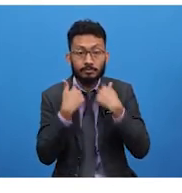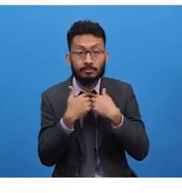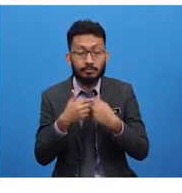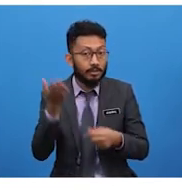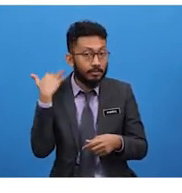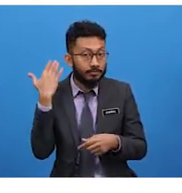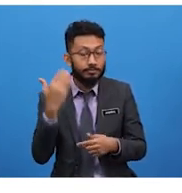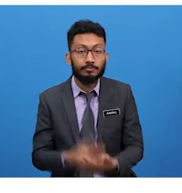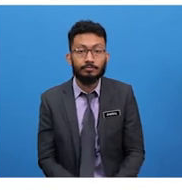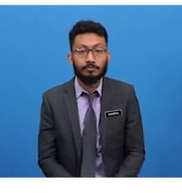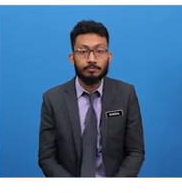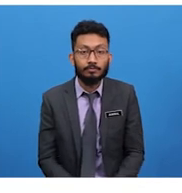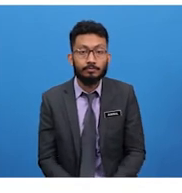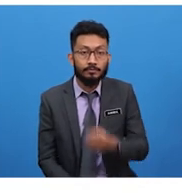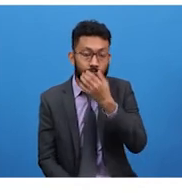belakang.